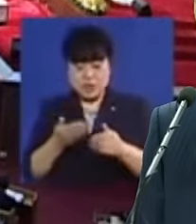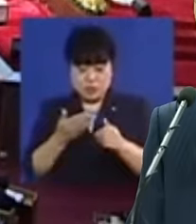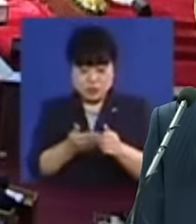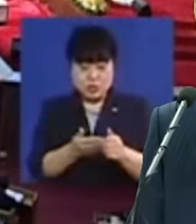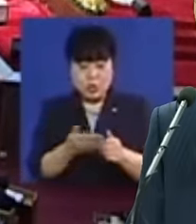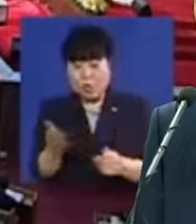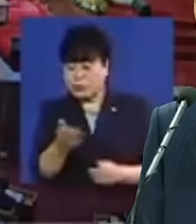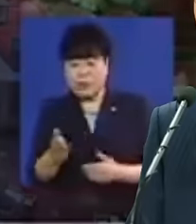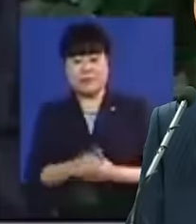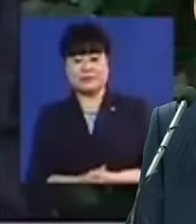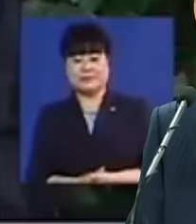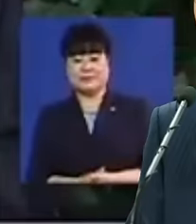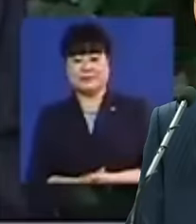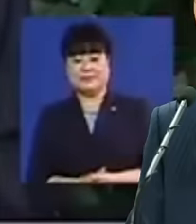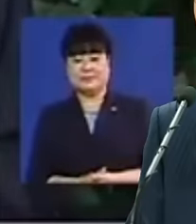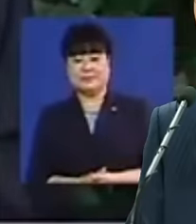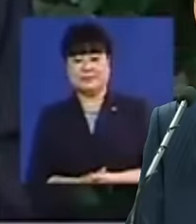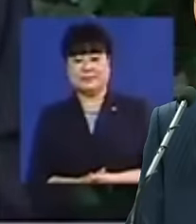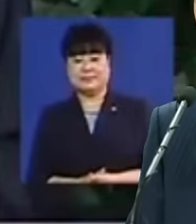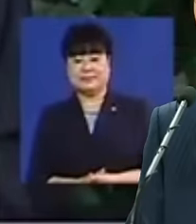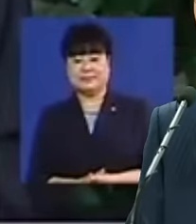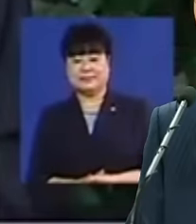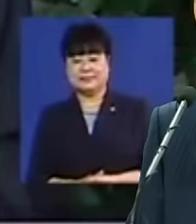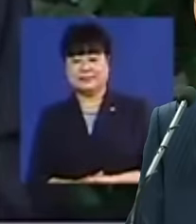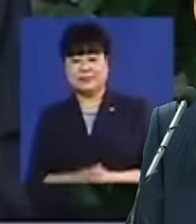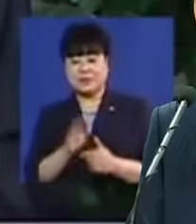전혀 없습니다. 전혀